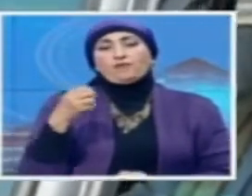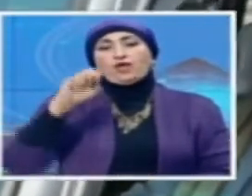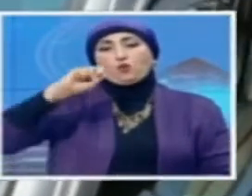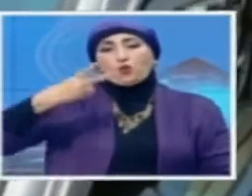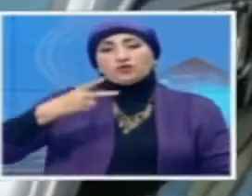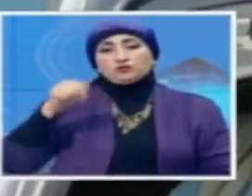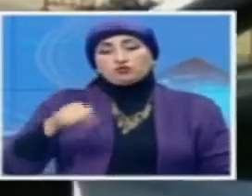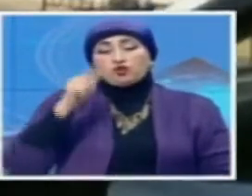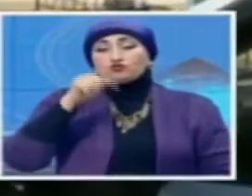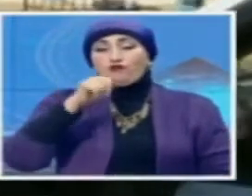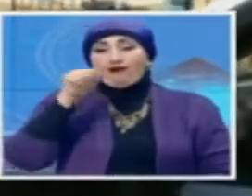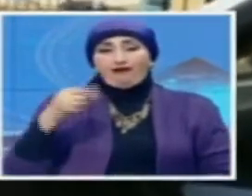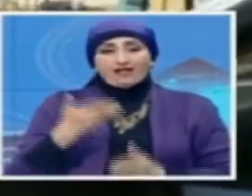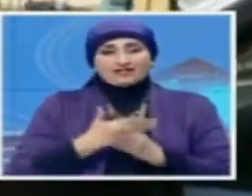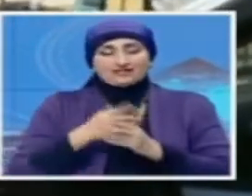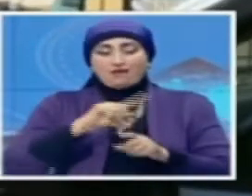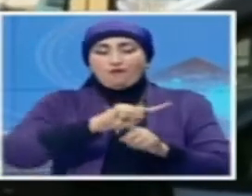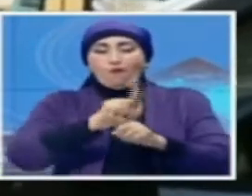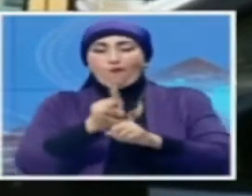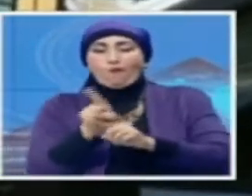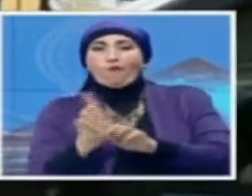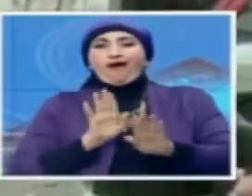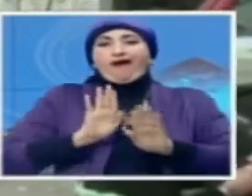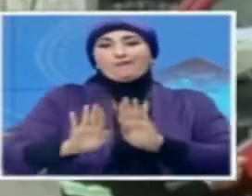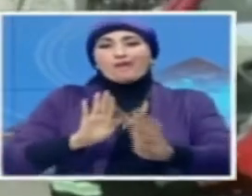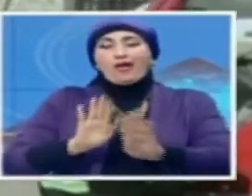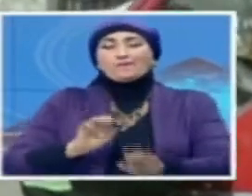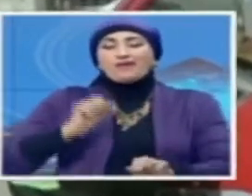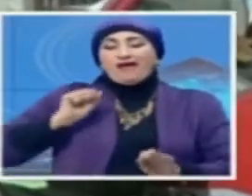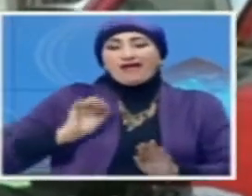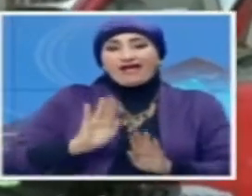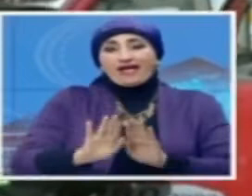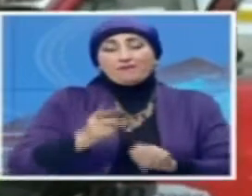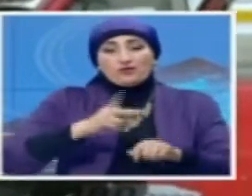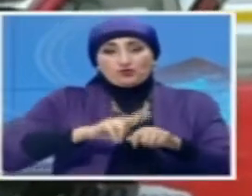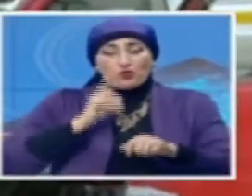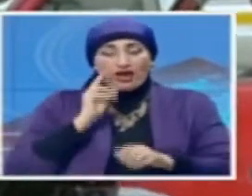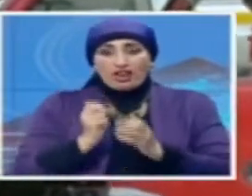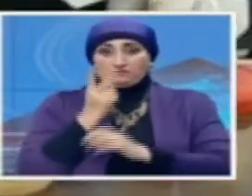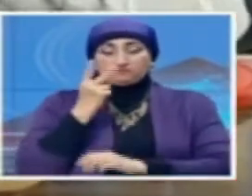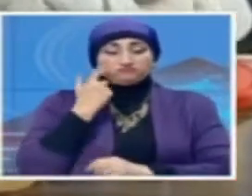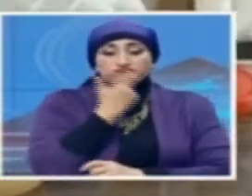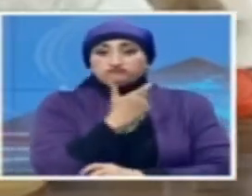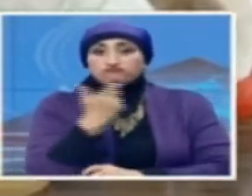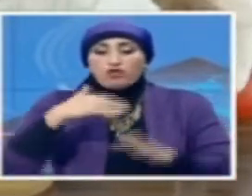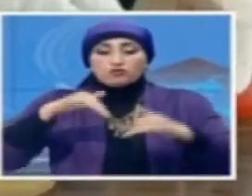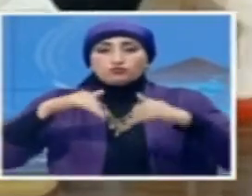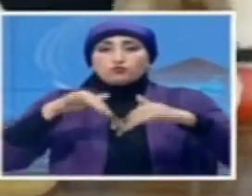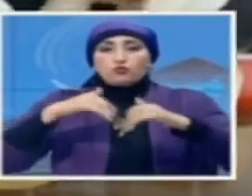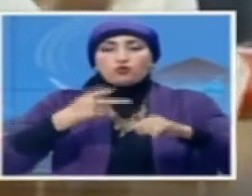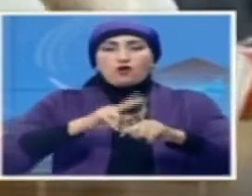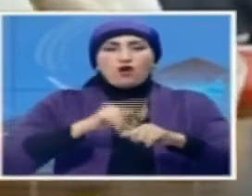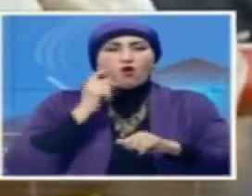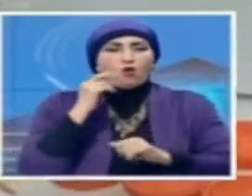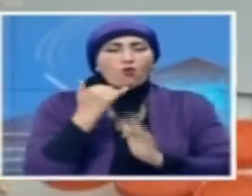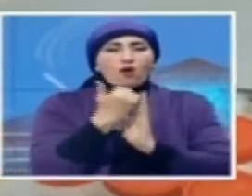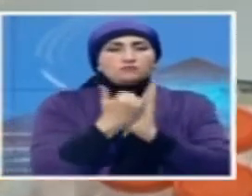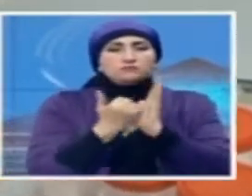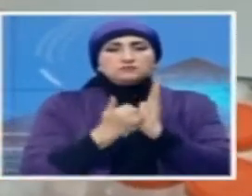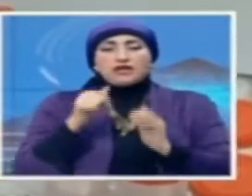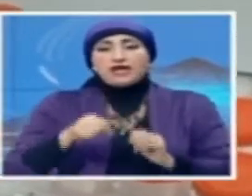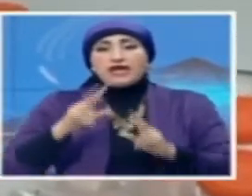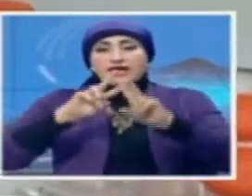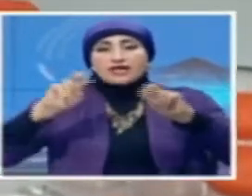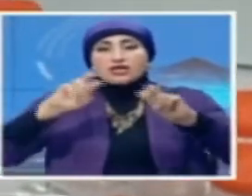37412 مخالفة تجاوز للسرعة المقررة. وخلال الحملات المرورية على الطرق تم إجراء تحليل للكشف